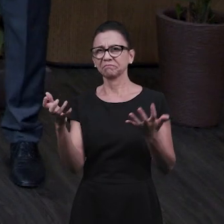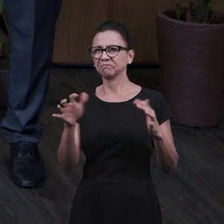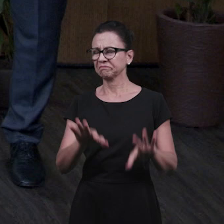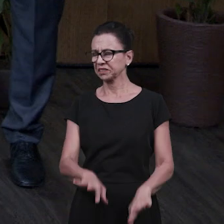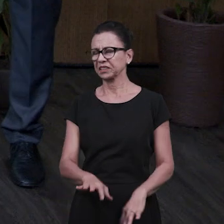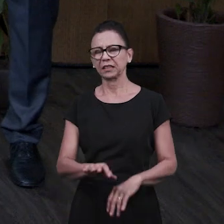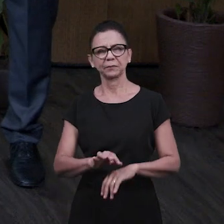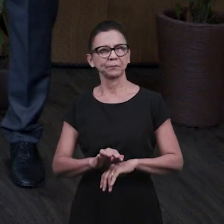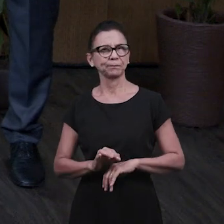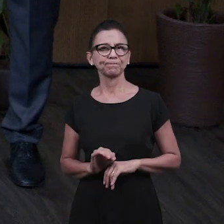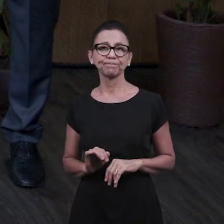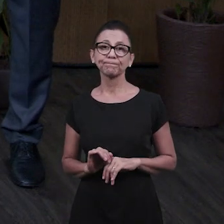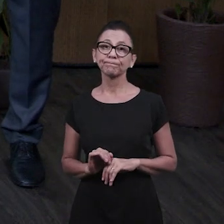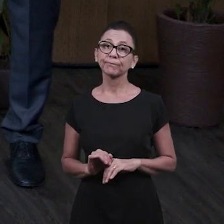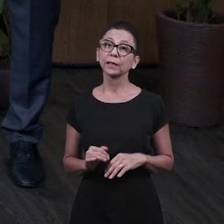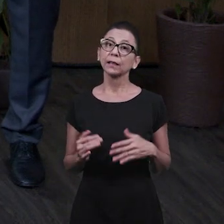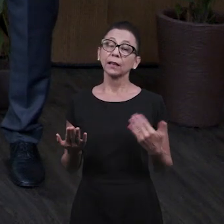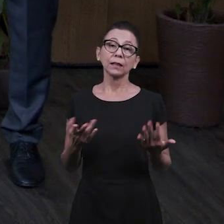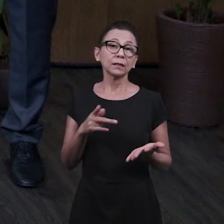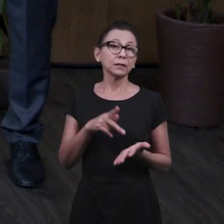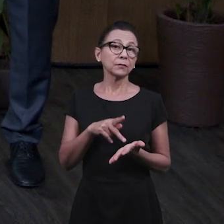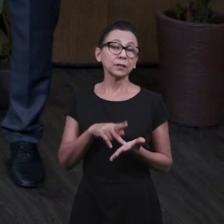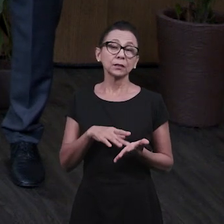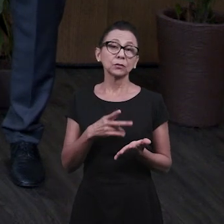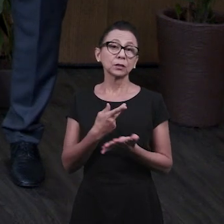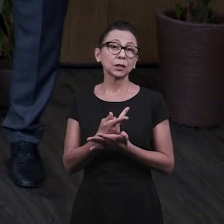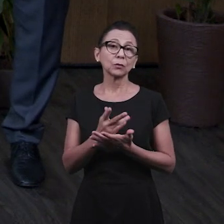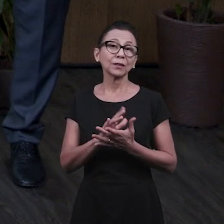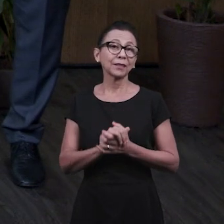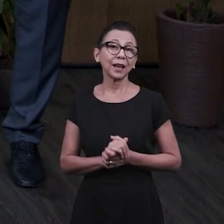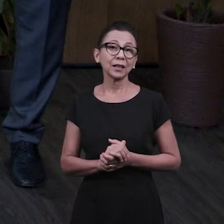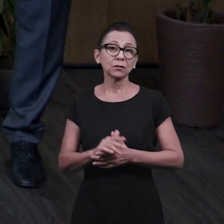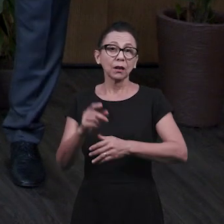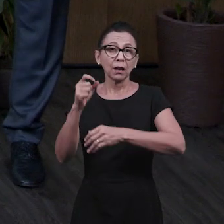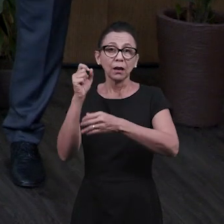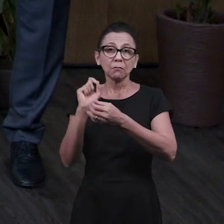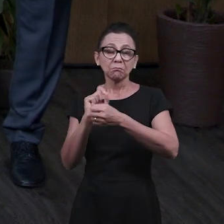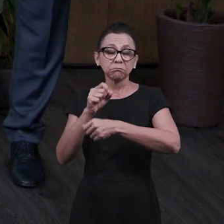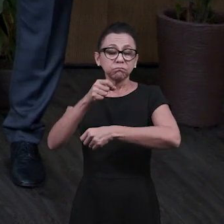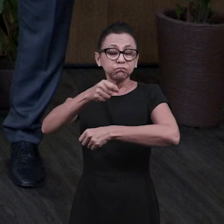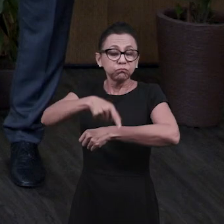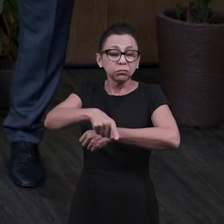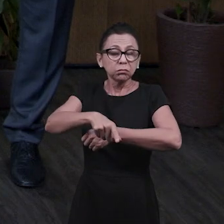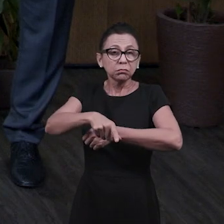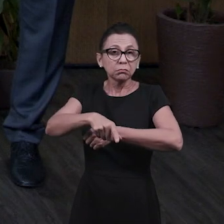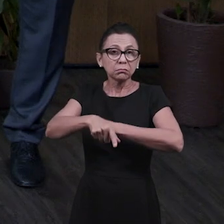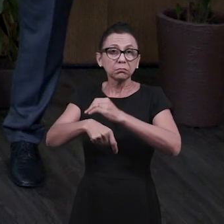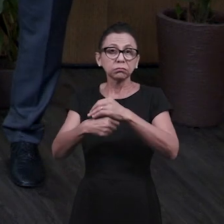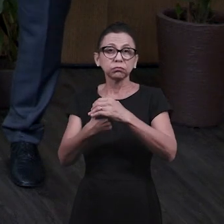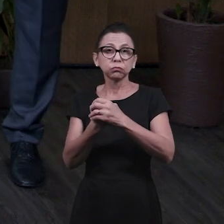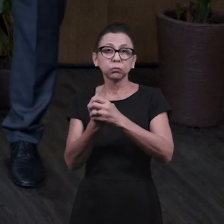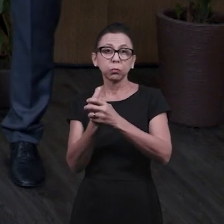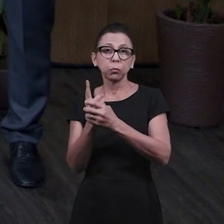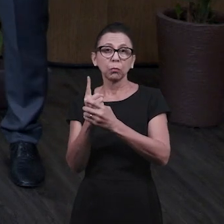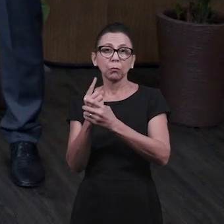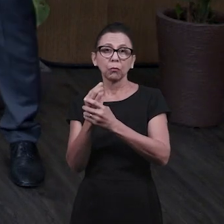personnes, la parole de Dieu, la sémence, il ne produit pas le résultat plus